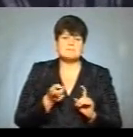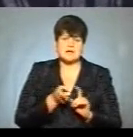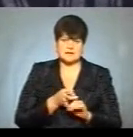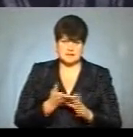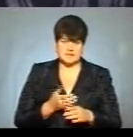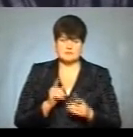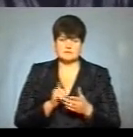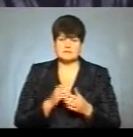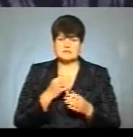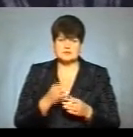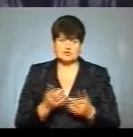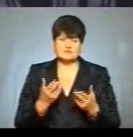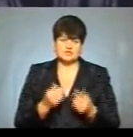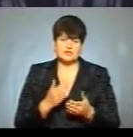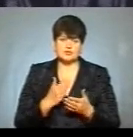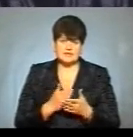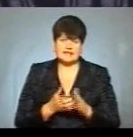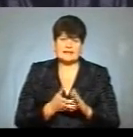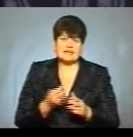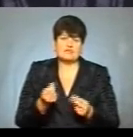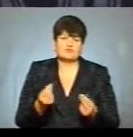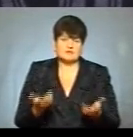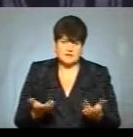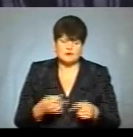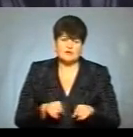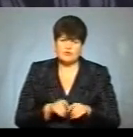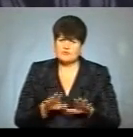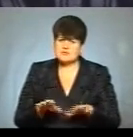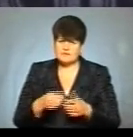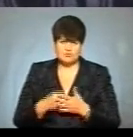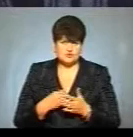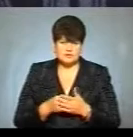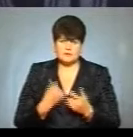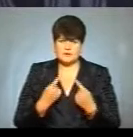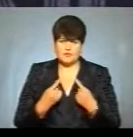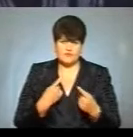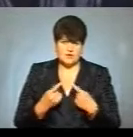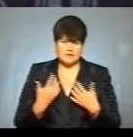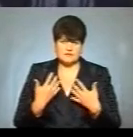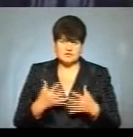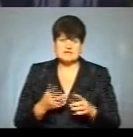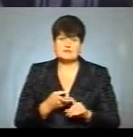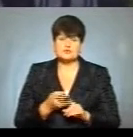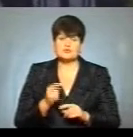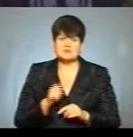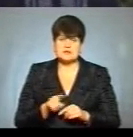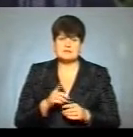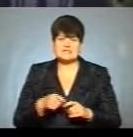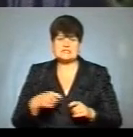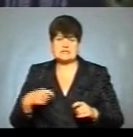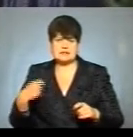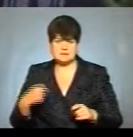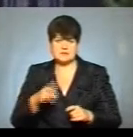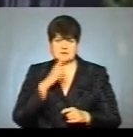Мушу сказати, що, звичайно ж, є недофінансування. Те саме по місцевих бюджетах, про які ми говорили, в зв'язку з чим є затримки у